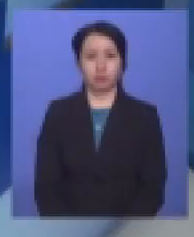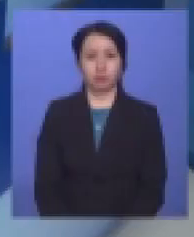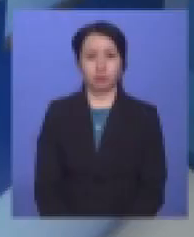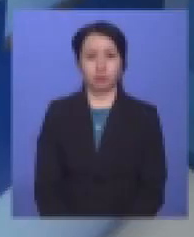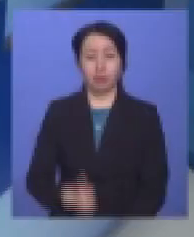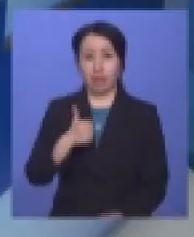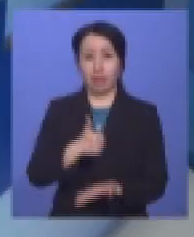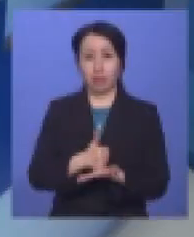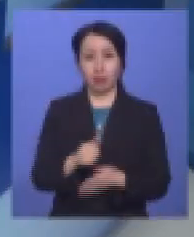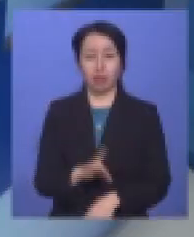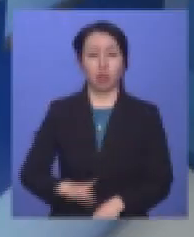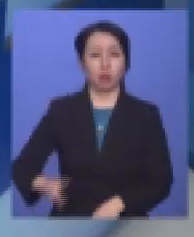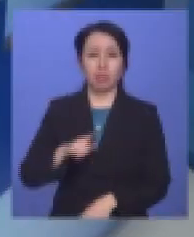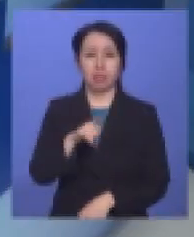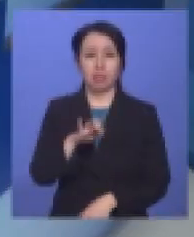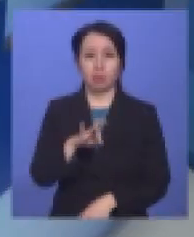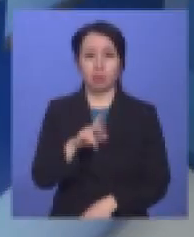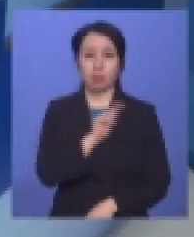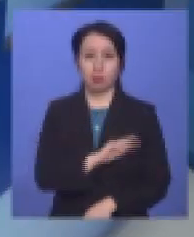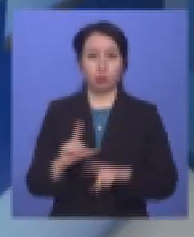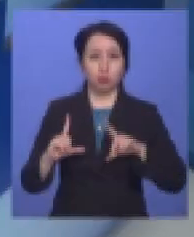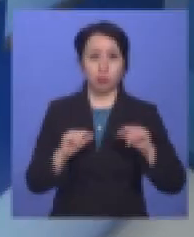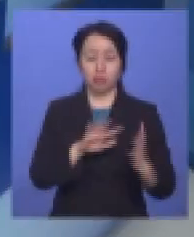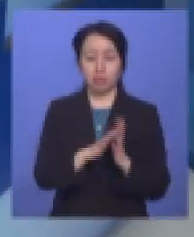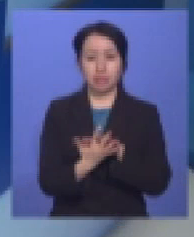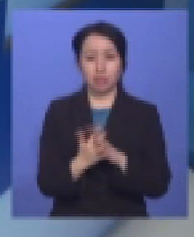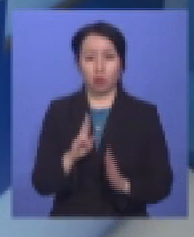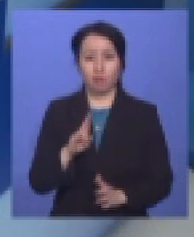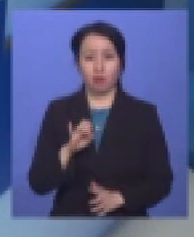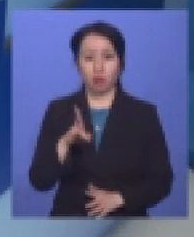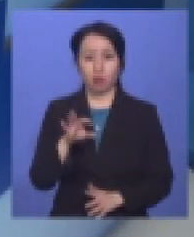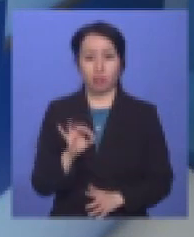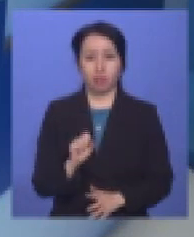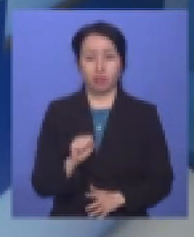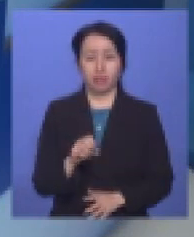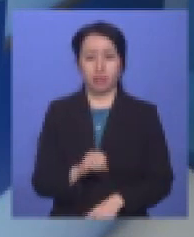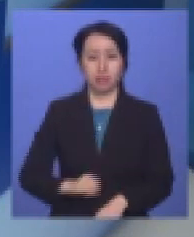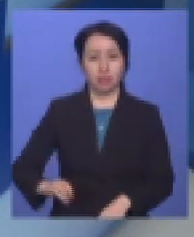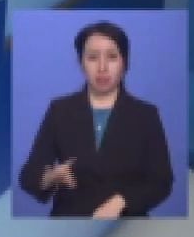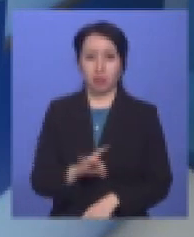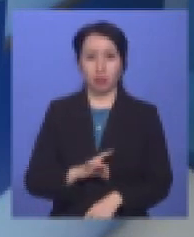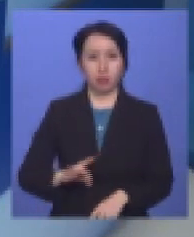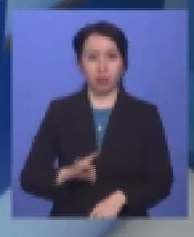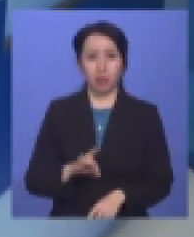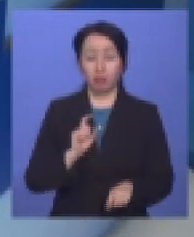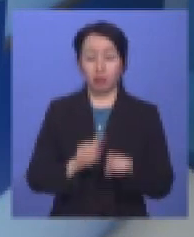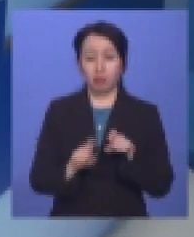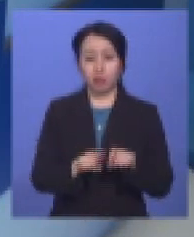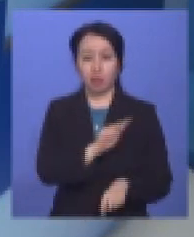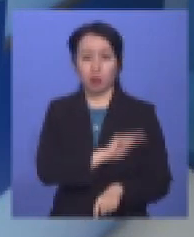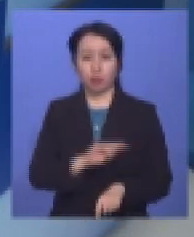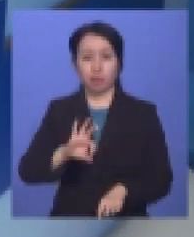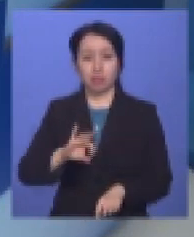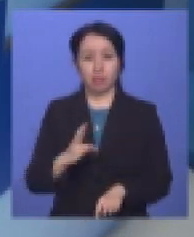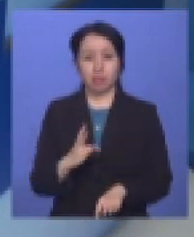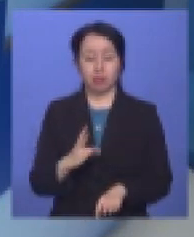Продолжаем выпуск. Глава региона Айдарбек Сапаров с рабочим визитом посетил село Волошенко Исильского района. Там он проинспектировал